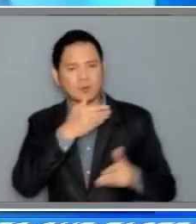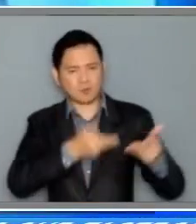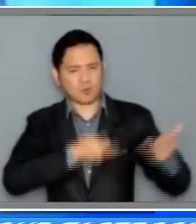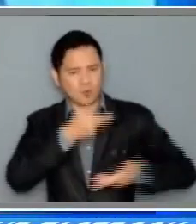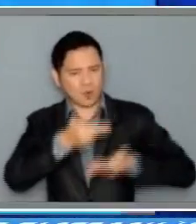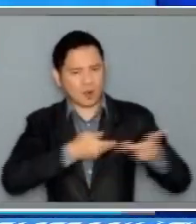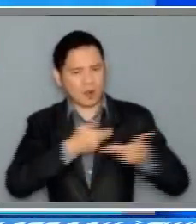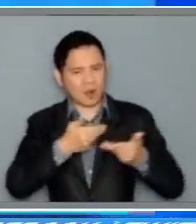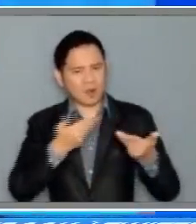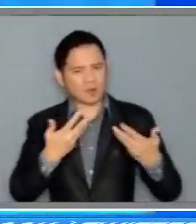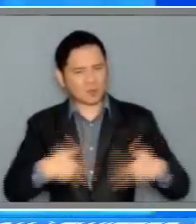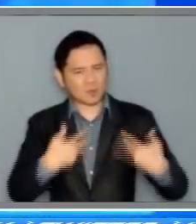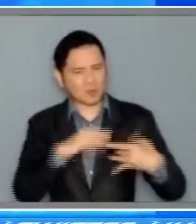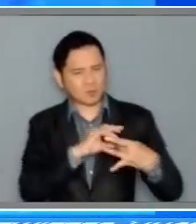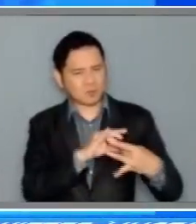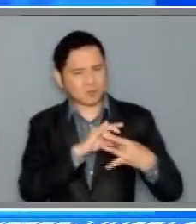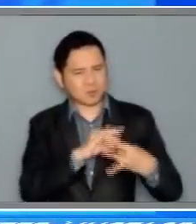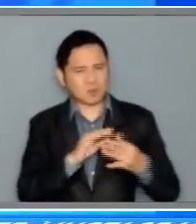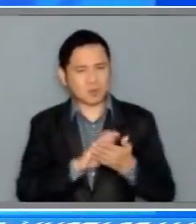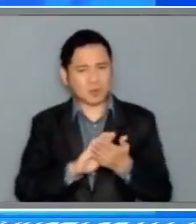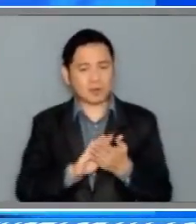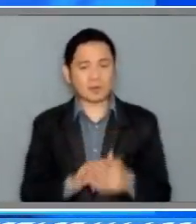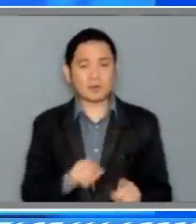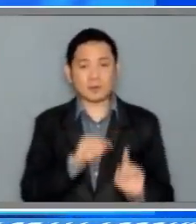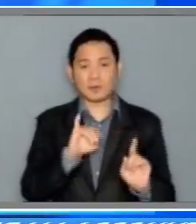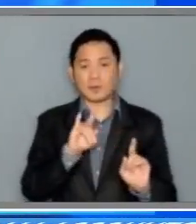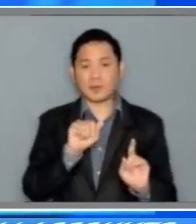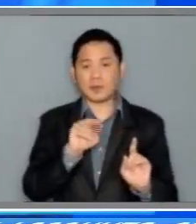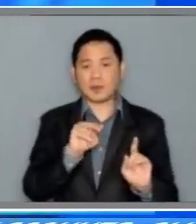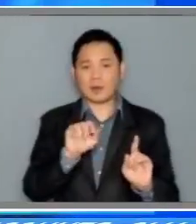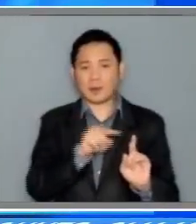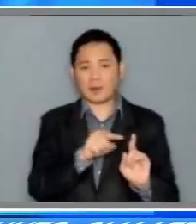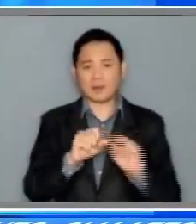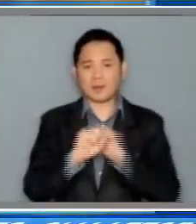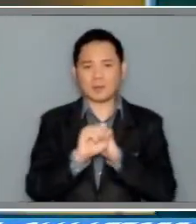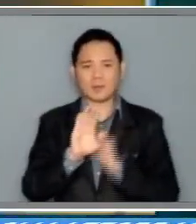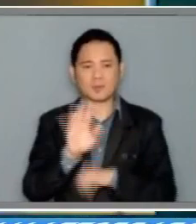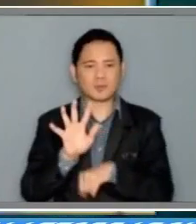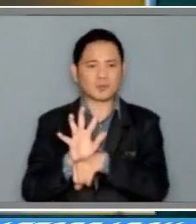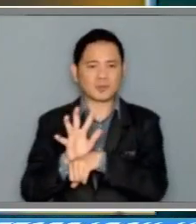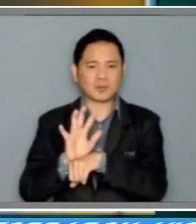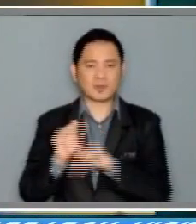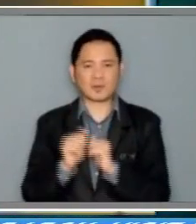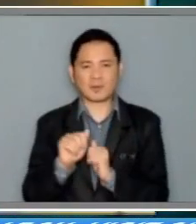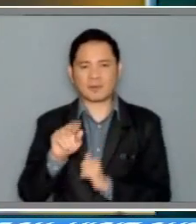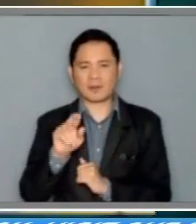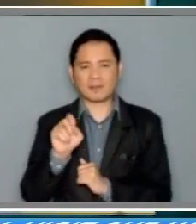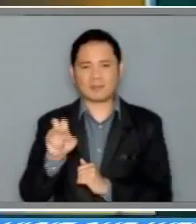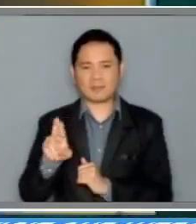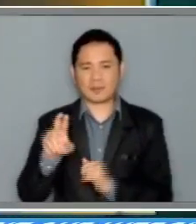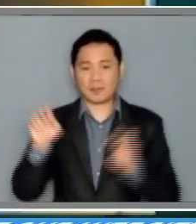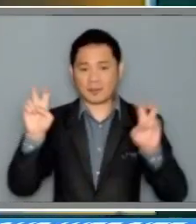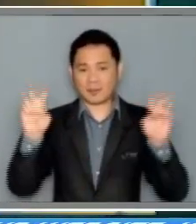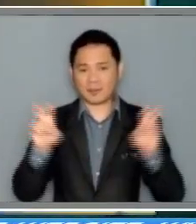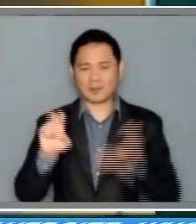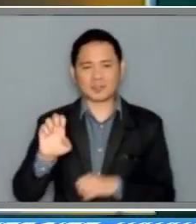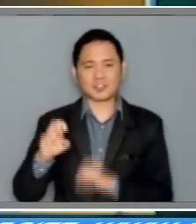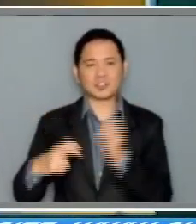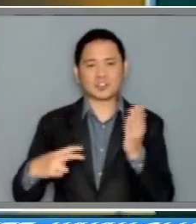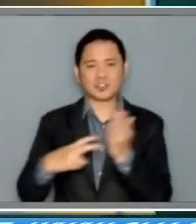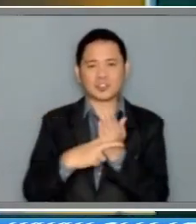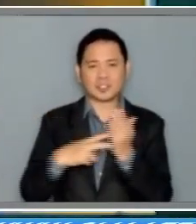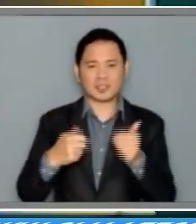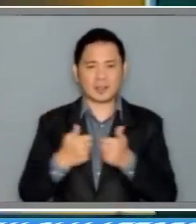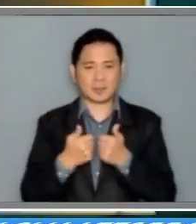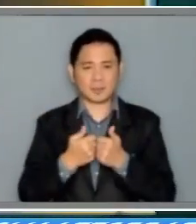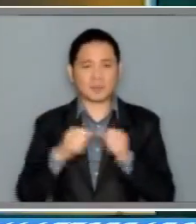family. Nag-promote din si Julian ng movie nila ni River Cruz na The Cheating Game na mapapanood sa big screen